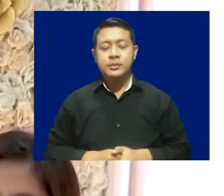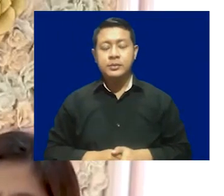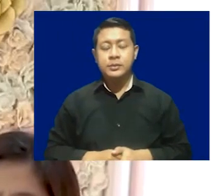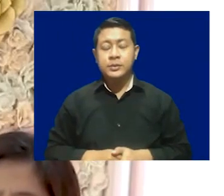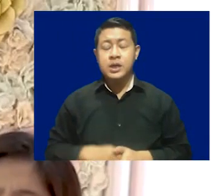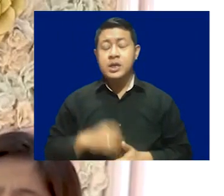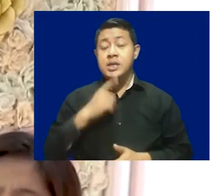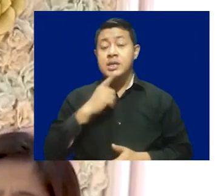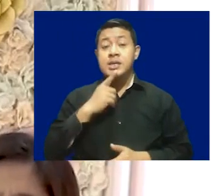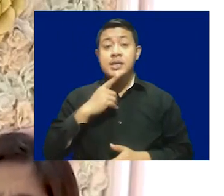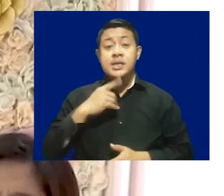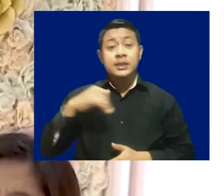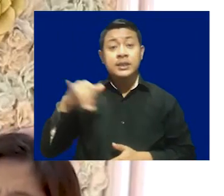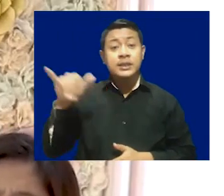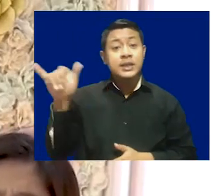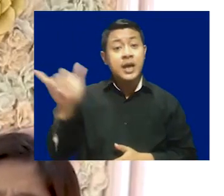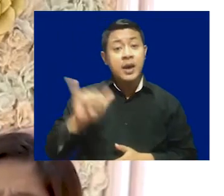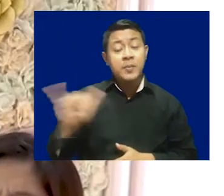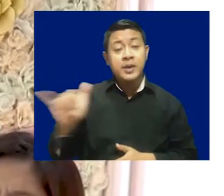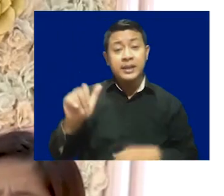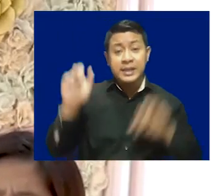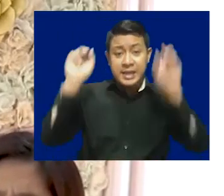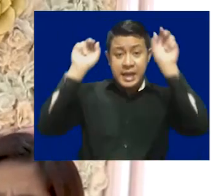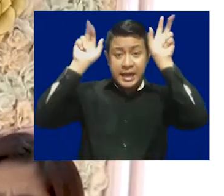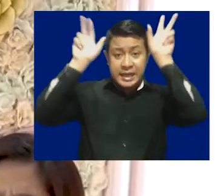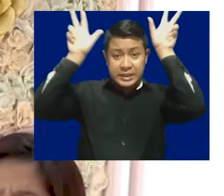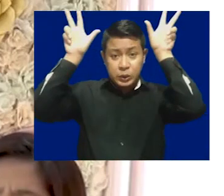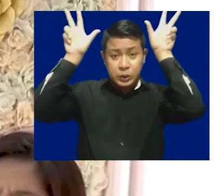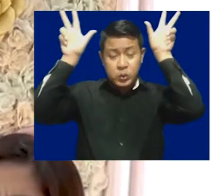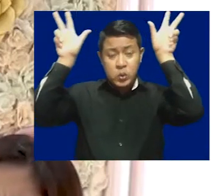Seperti rusa yang